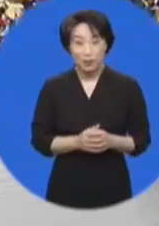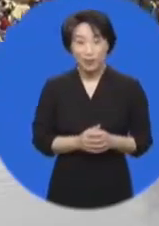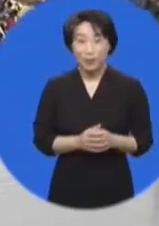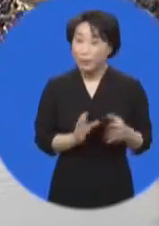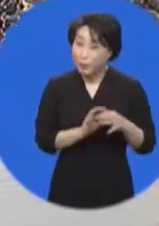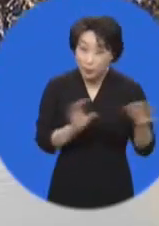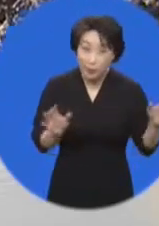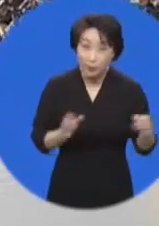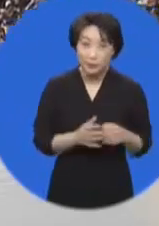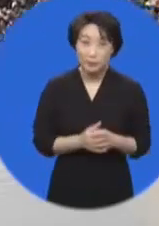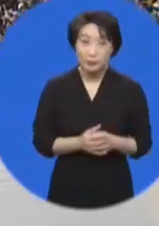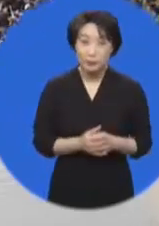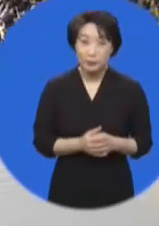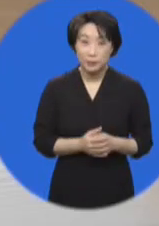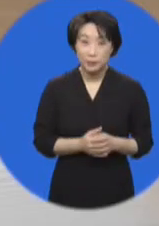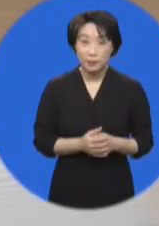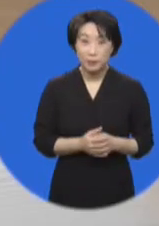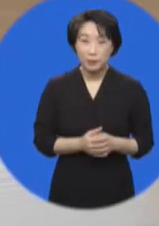상관없어